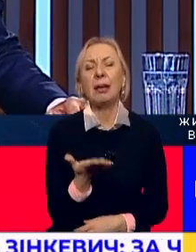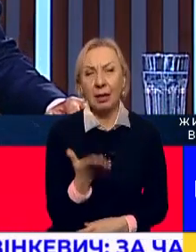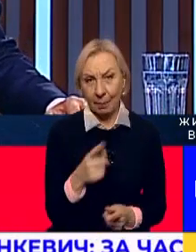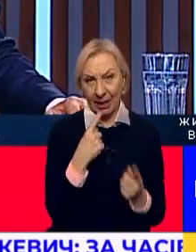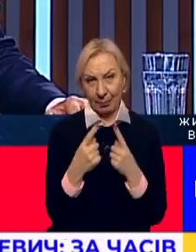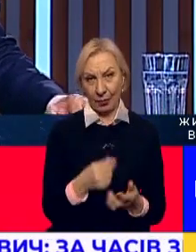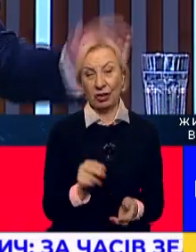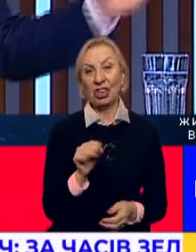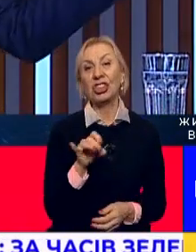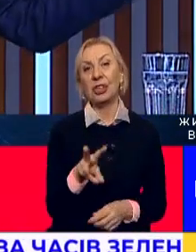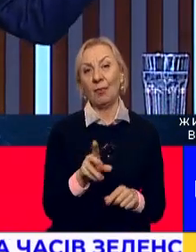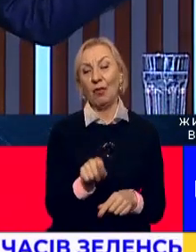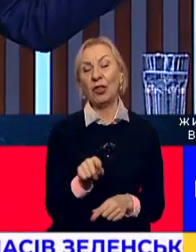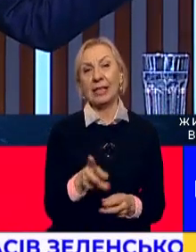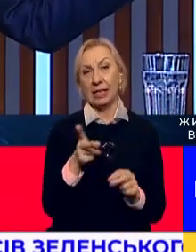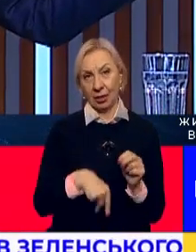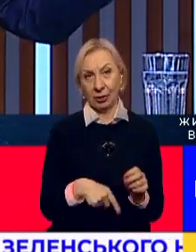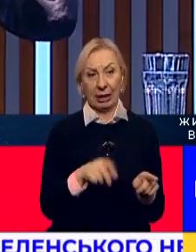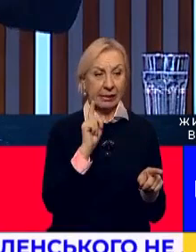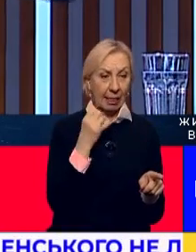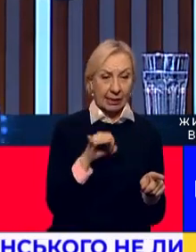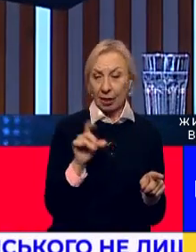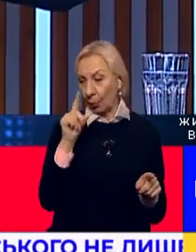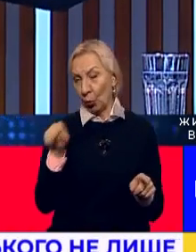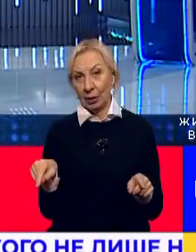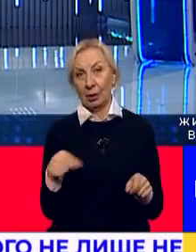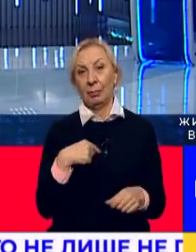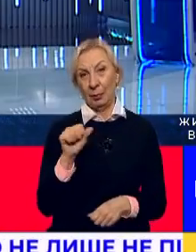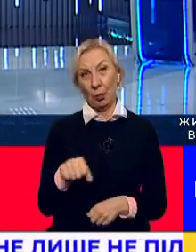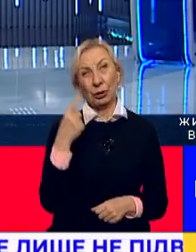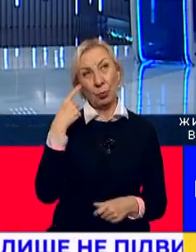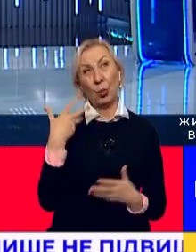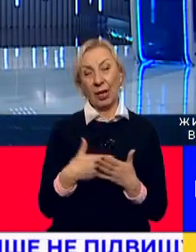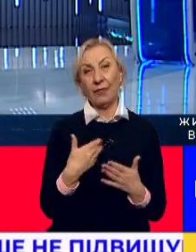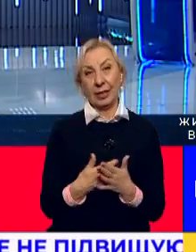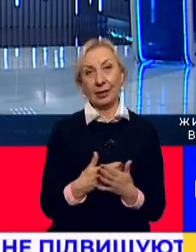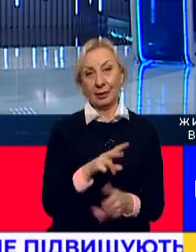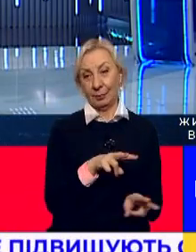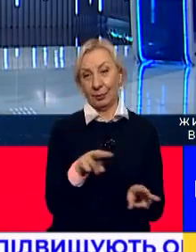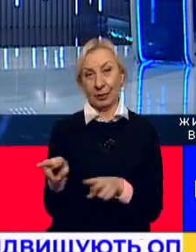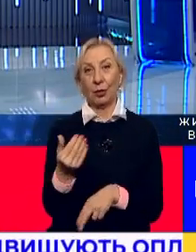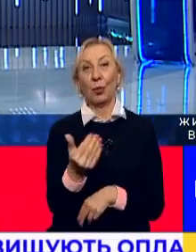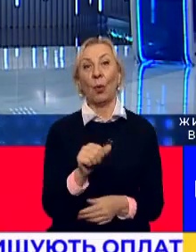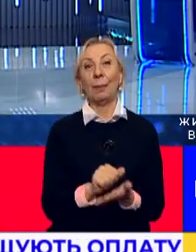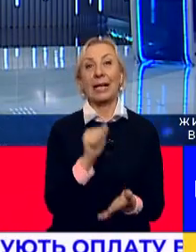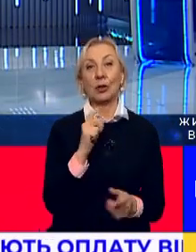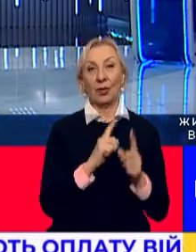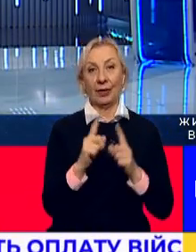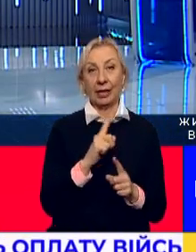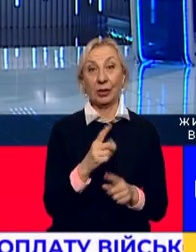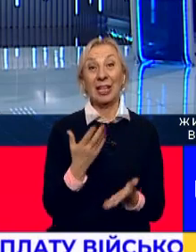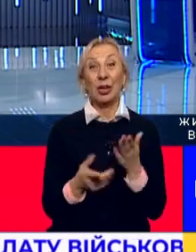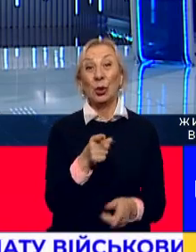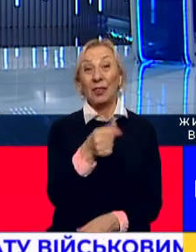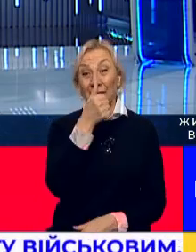закінчитися прямі перемовини пана Зеленського з Путіним, ми можемо уявити, споглядаючи його прес-конференцію. Якщо він не